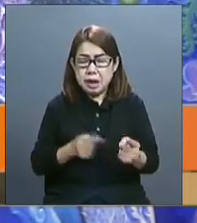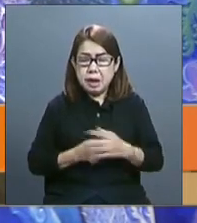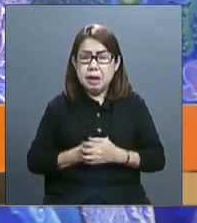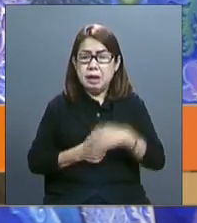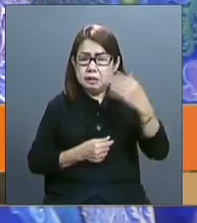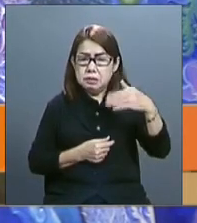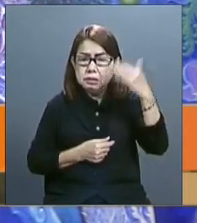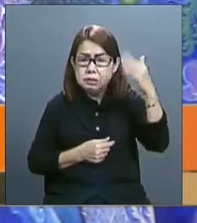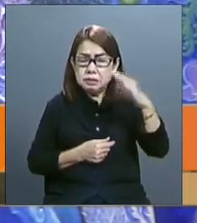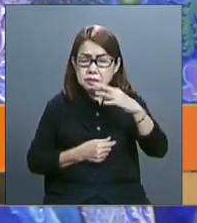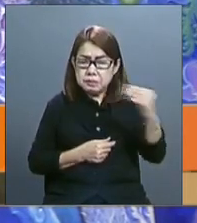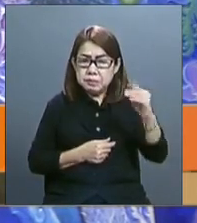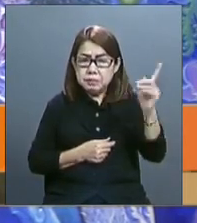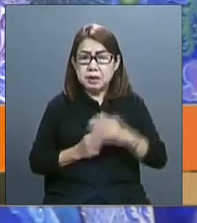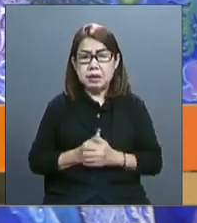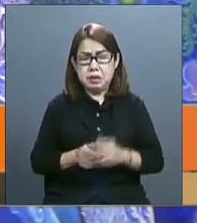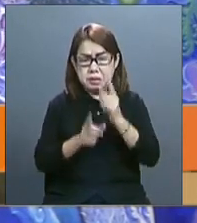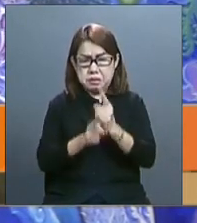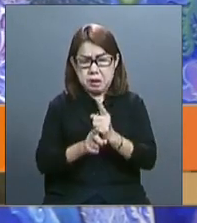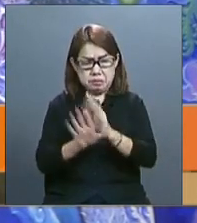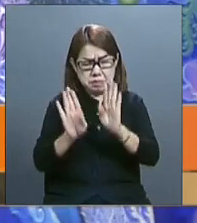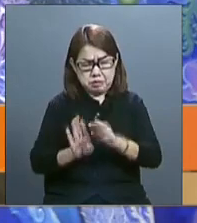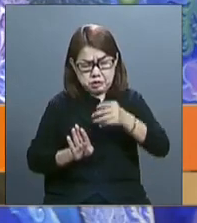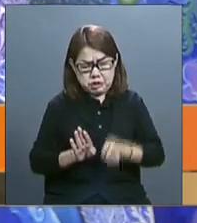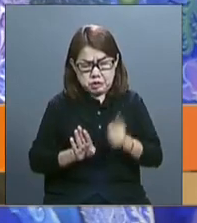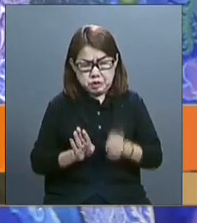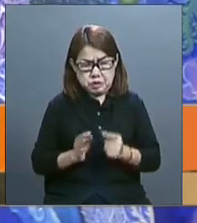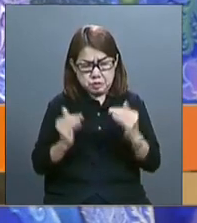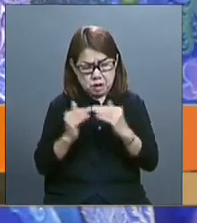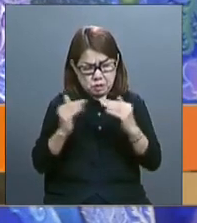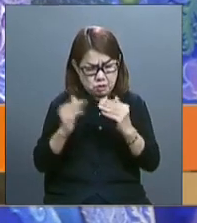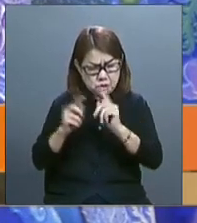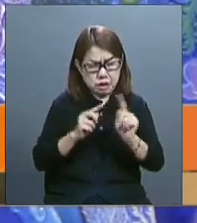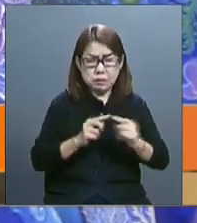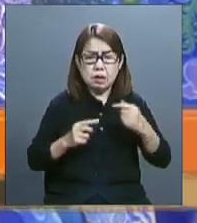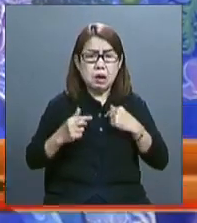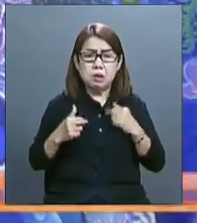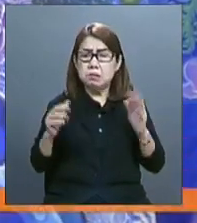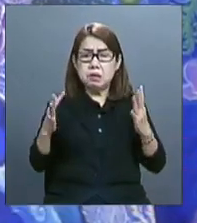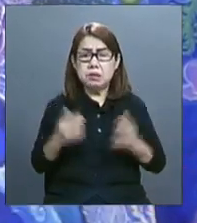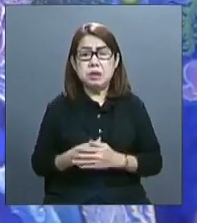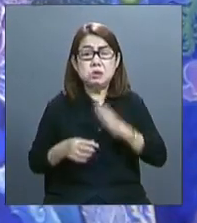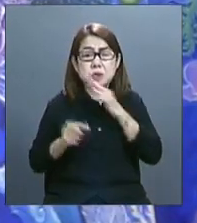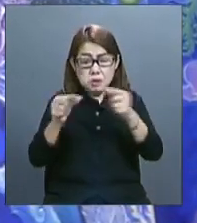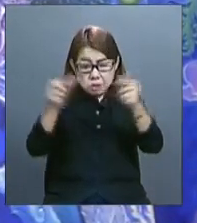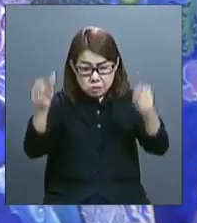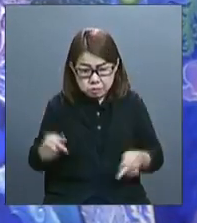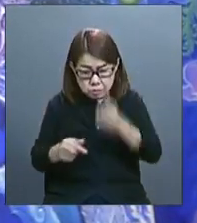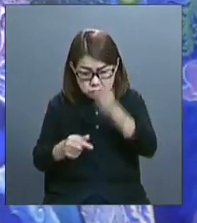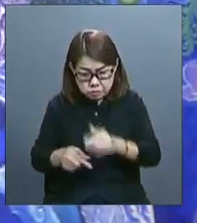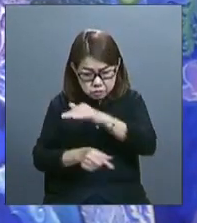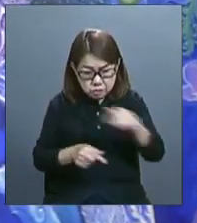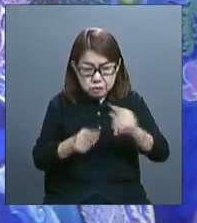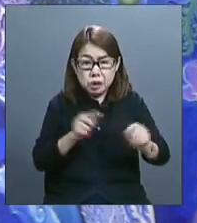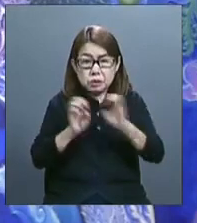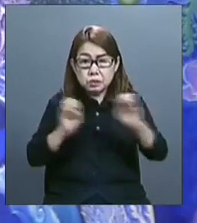ายไปก็คือว่ากรอบทางทฤษฎีเราไม่มีสิ่งนี้เกิดขึ้นเมื่อเราไม่มีกรอบทฤษฎีปุ๊บเราไม่สามารถที่จะดีแคร์ให้ต่